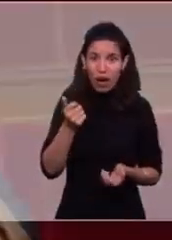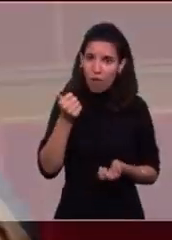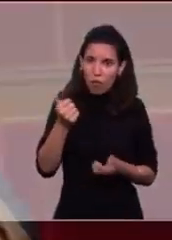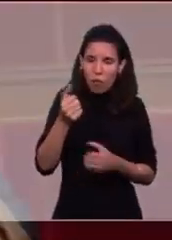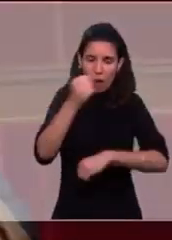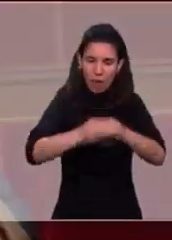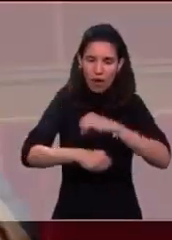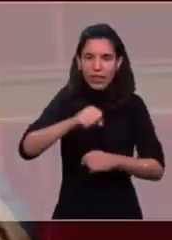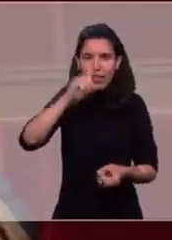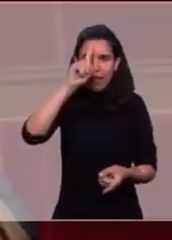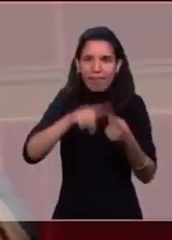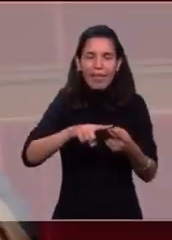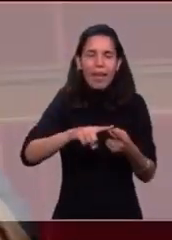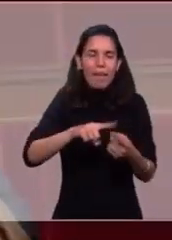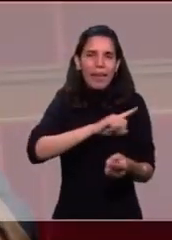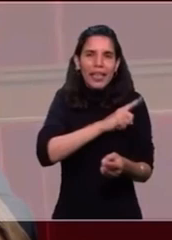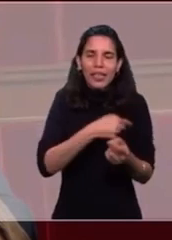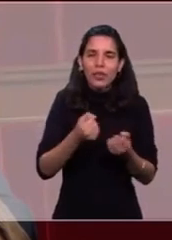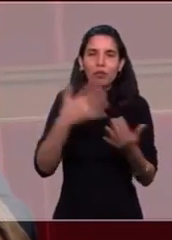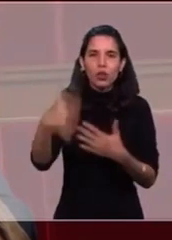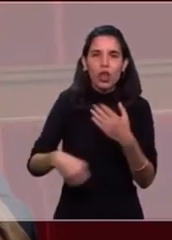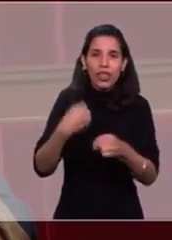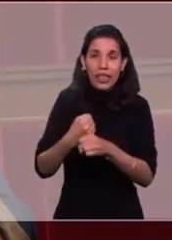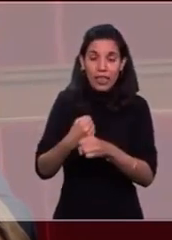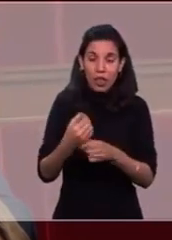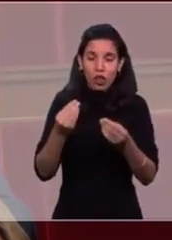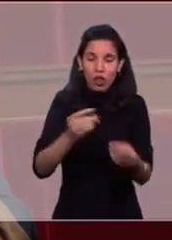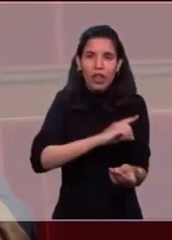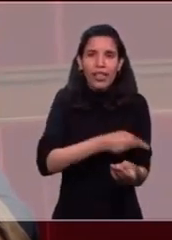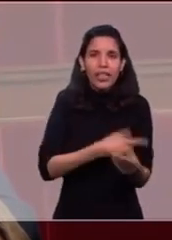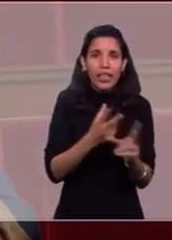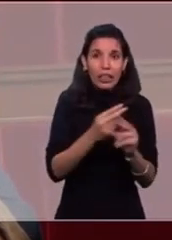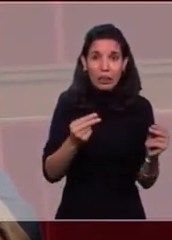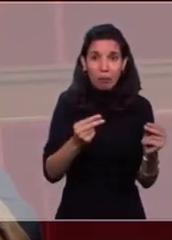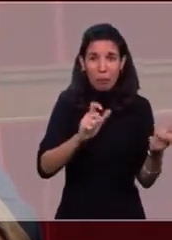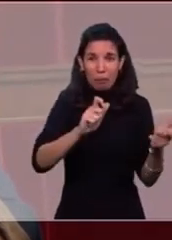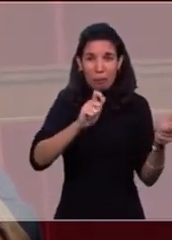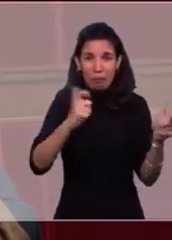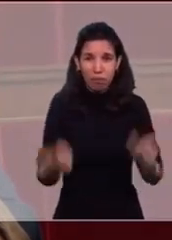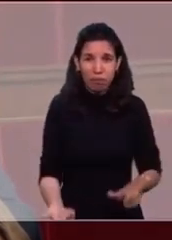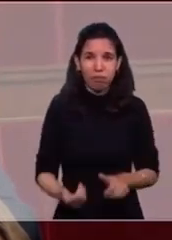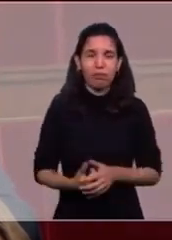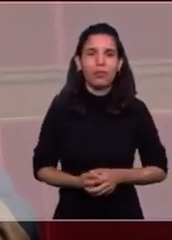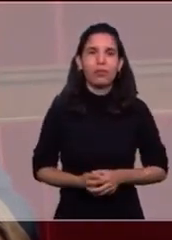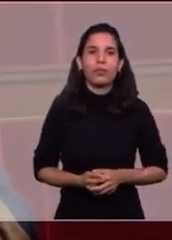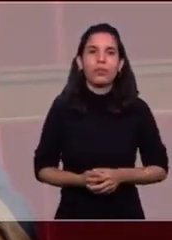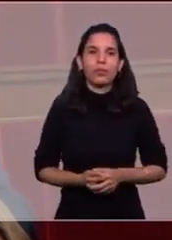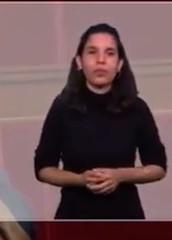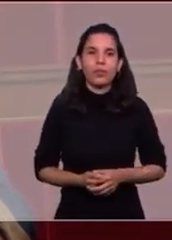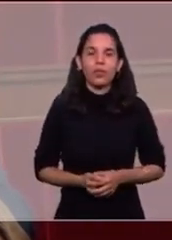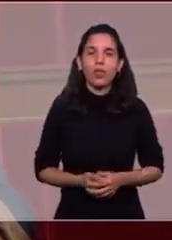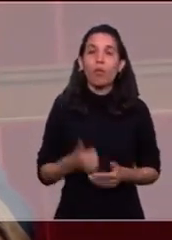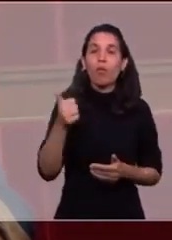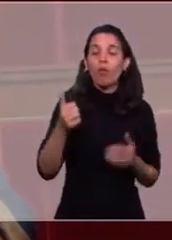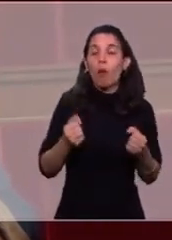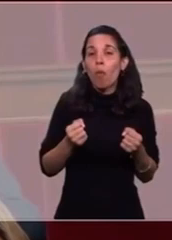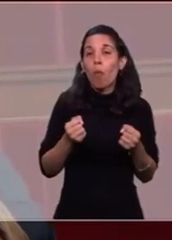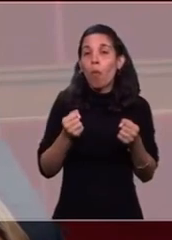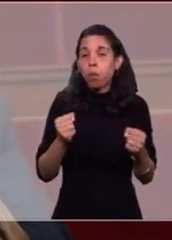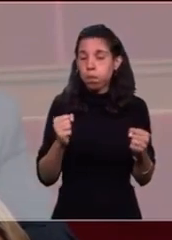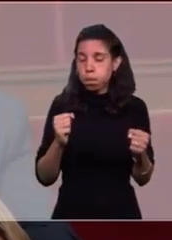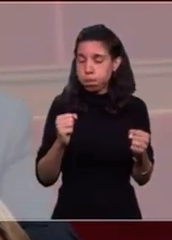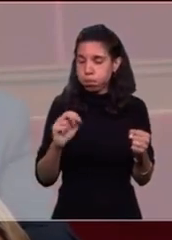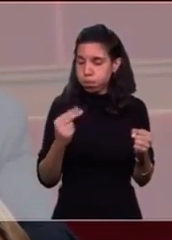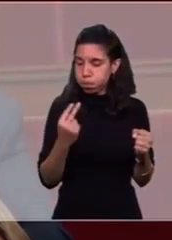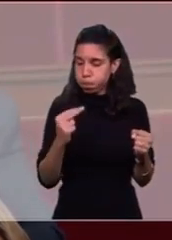de l'énergie qui a mis à mal les énergies peu chères et propres. Mais n'écoutant que votre courage qui ne vous dit rien, vous